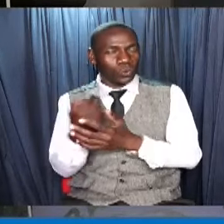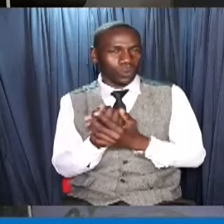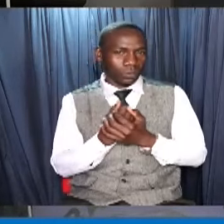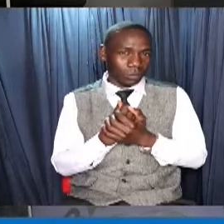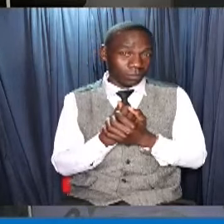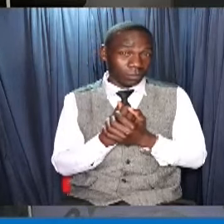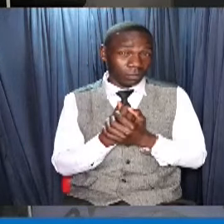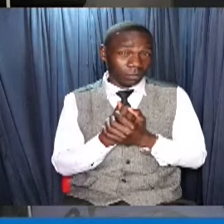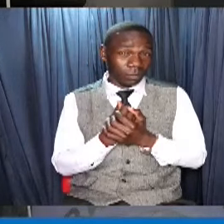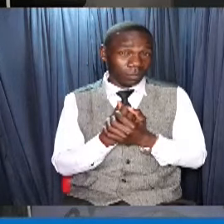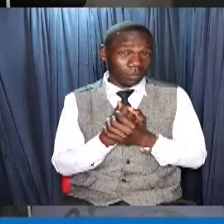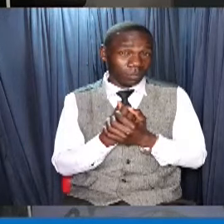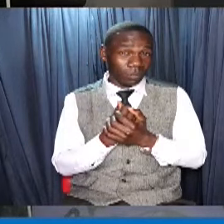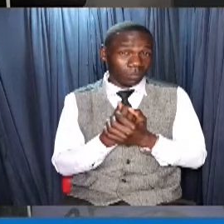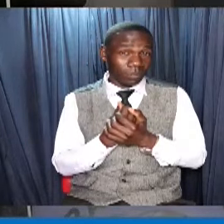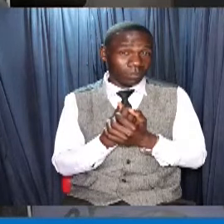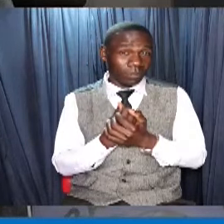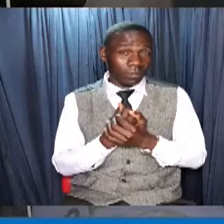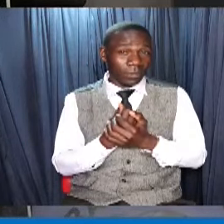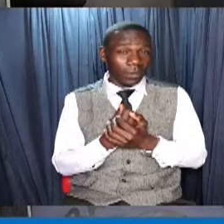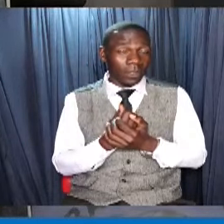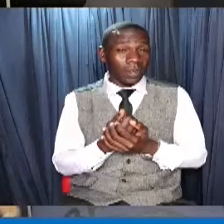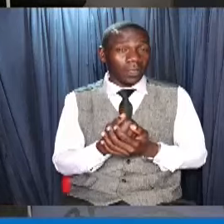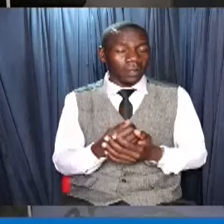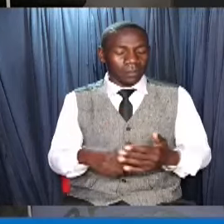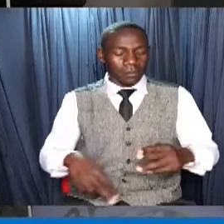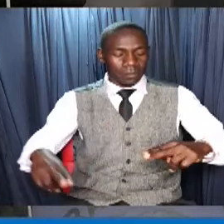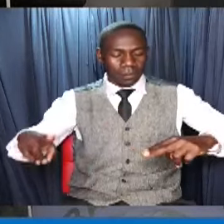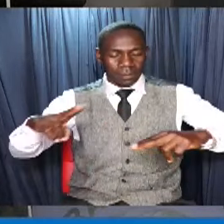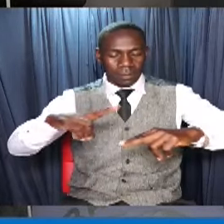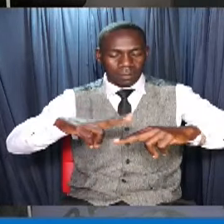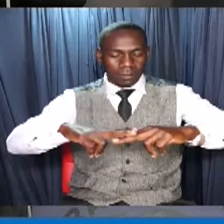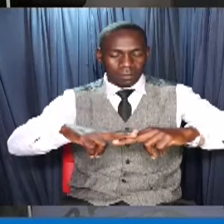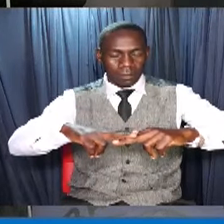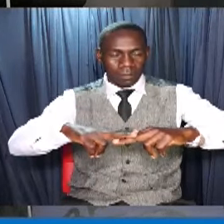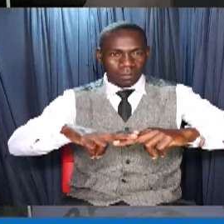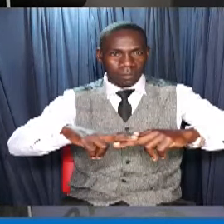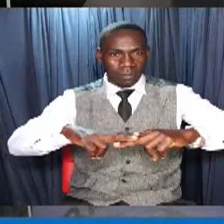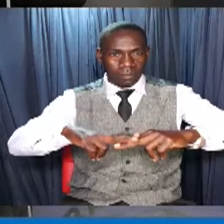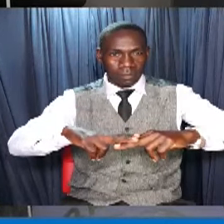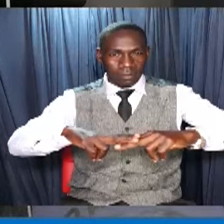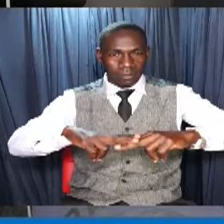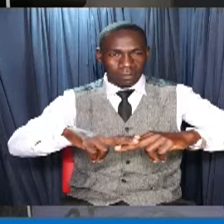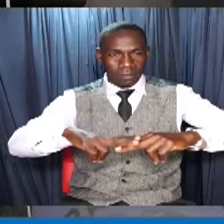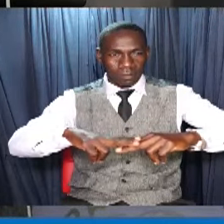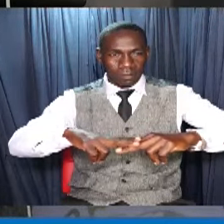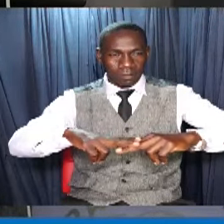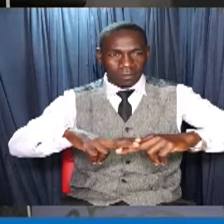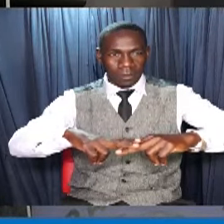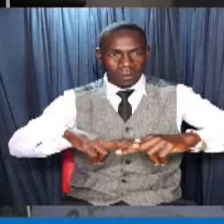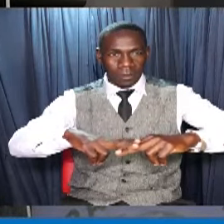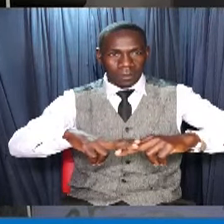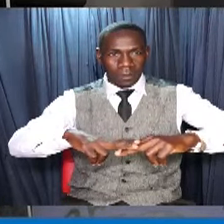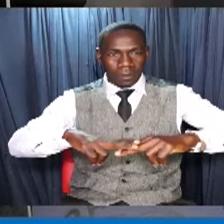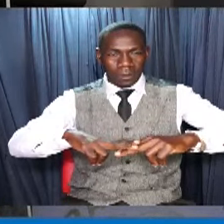two. Na wana sijui wanabandikwa miguu pamoja sijui wanafanywaje. Then the legs are crossed together. Eh